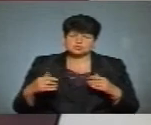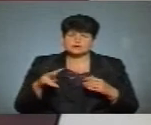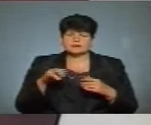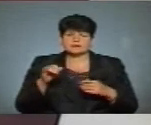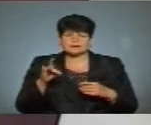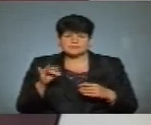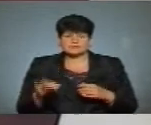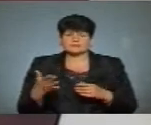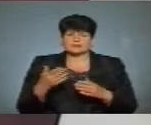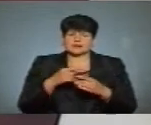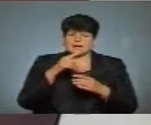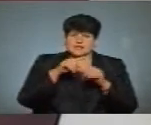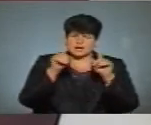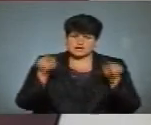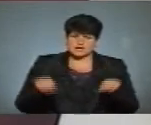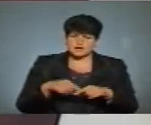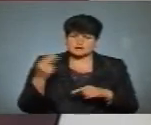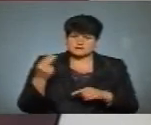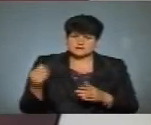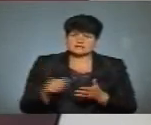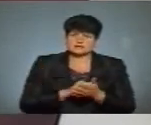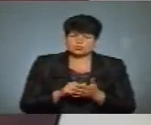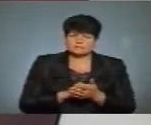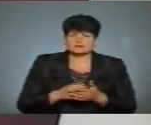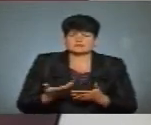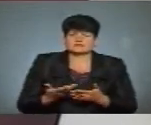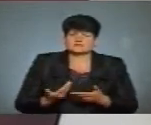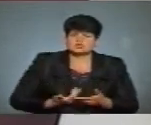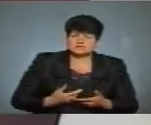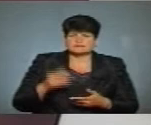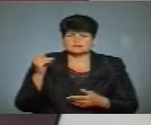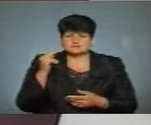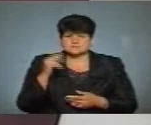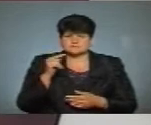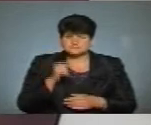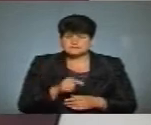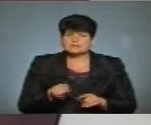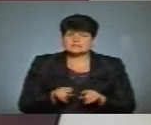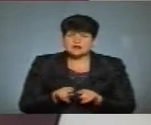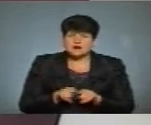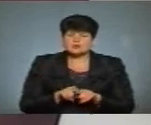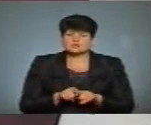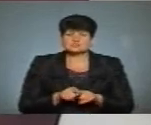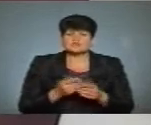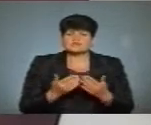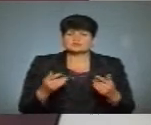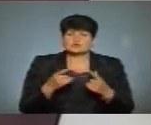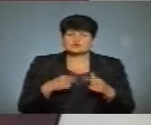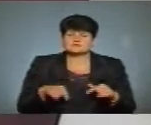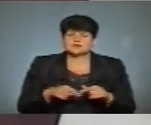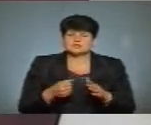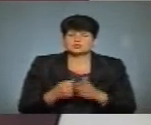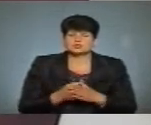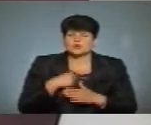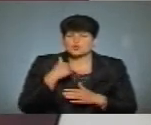документи Зіновія Штокалка, які зібрали у Бережанах, де він жив і навчався. Також, за словами Миколи Протіва, цю виставку організували до року бандури,